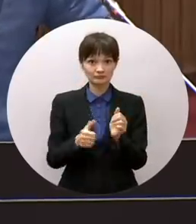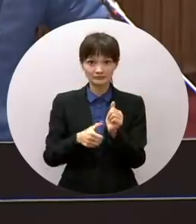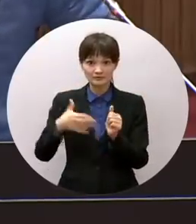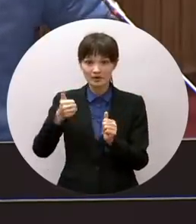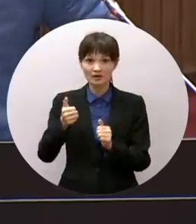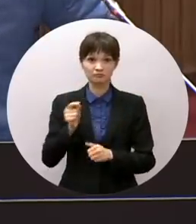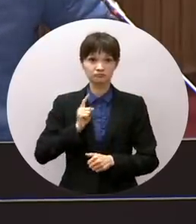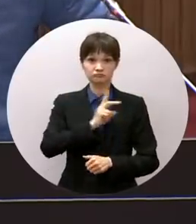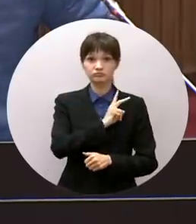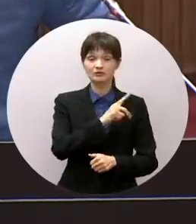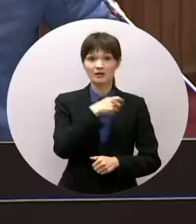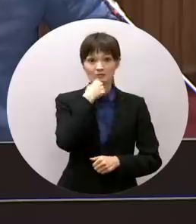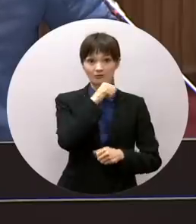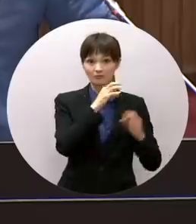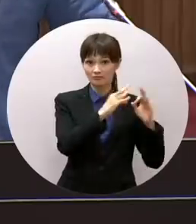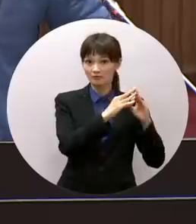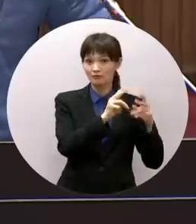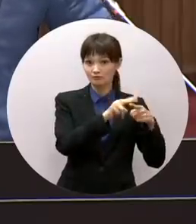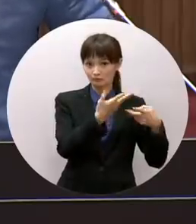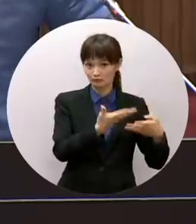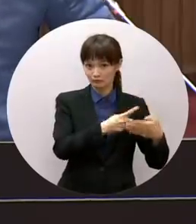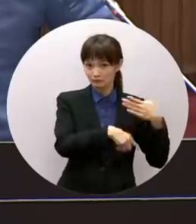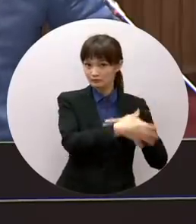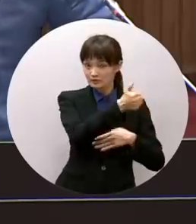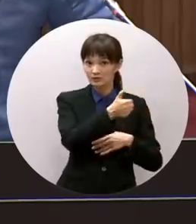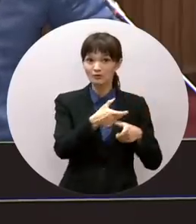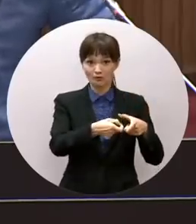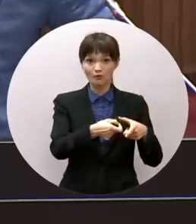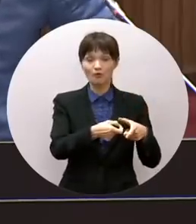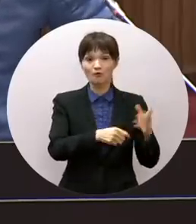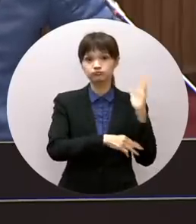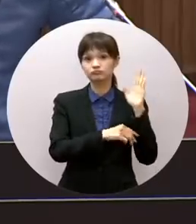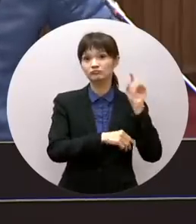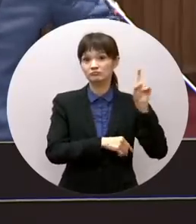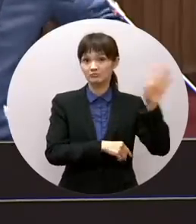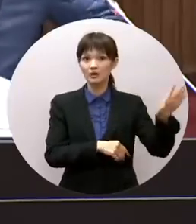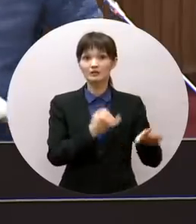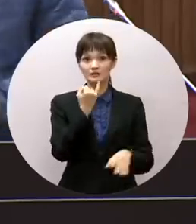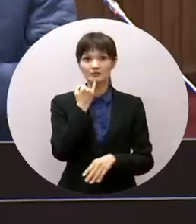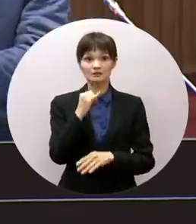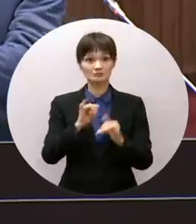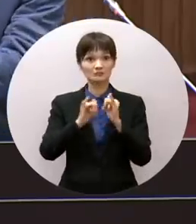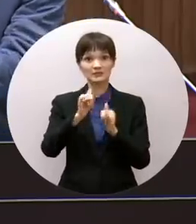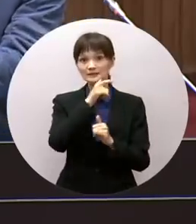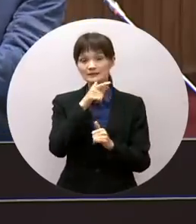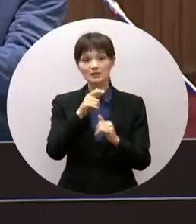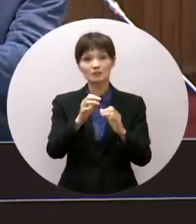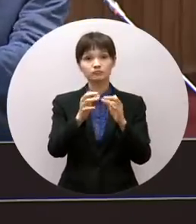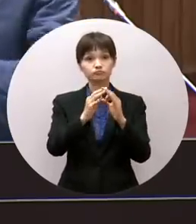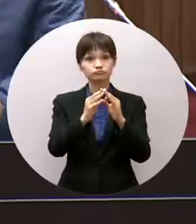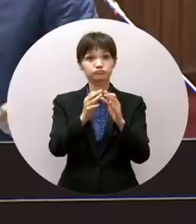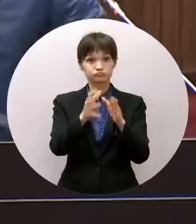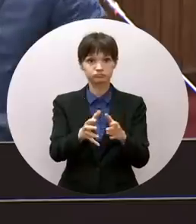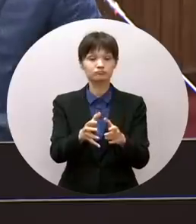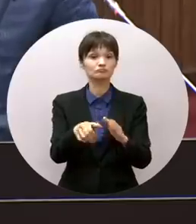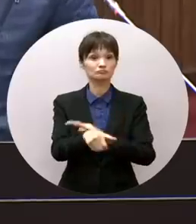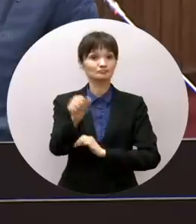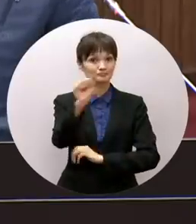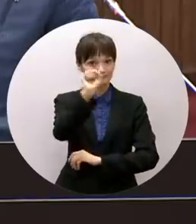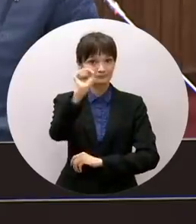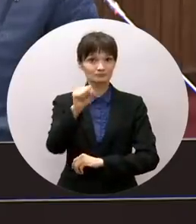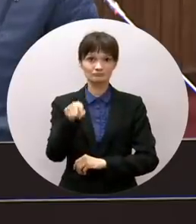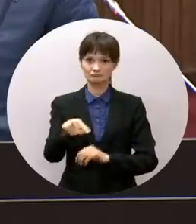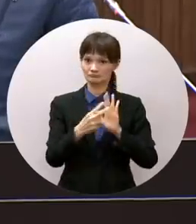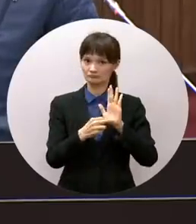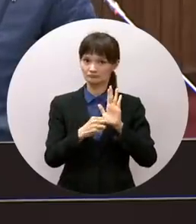台银的董事长，公营的可以，民营化就是不可以。这个解释函清清楚